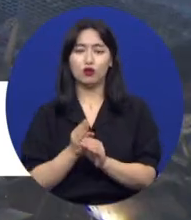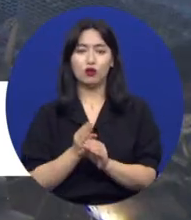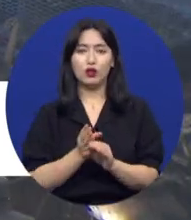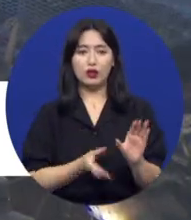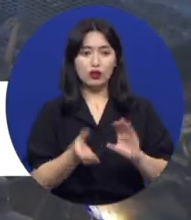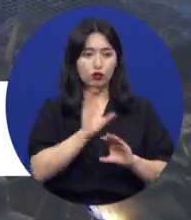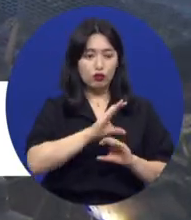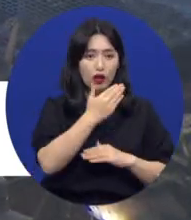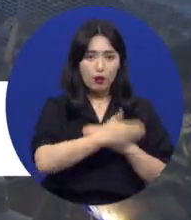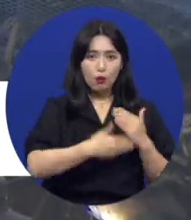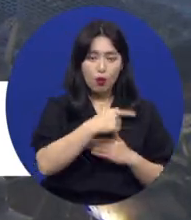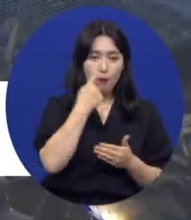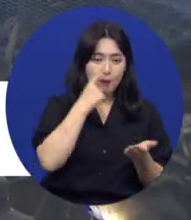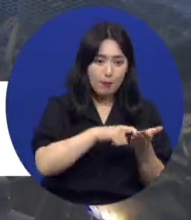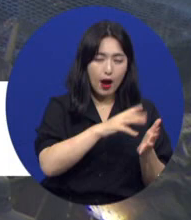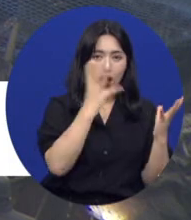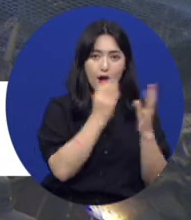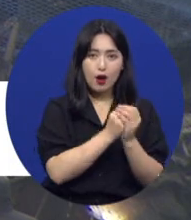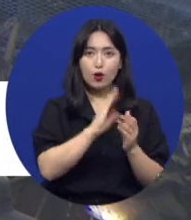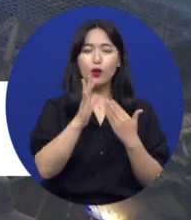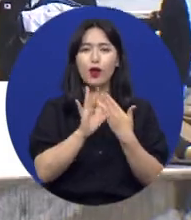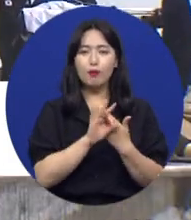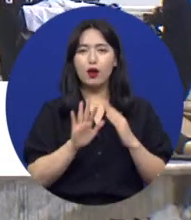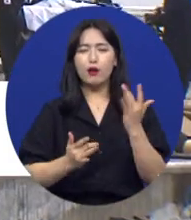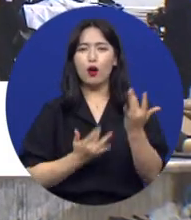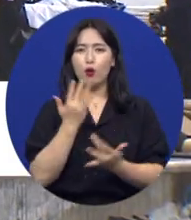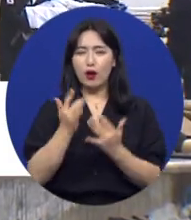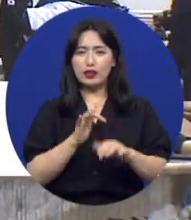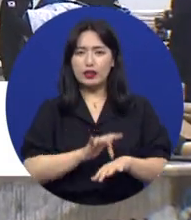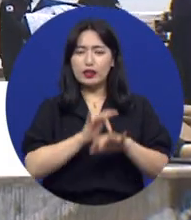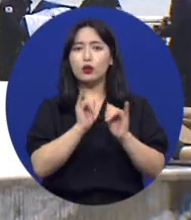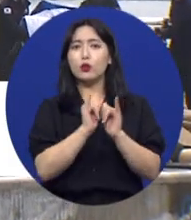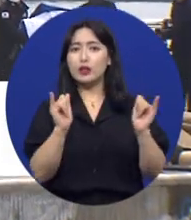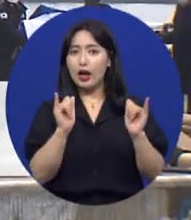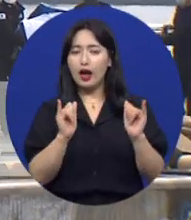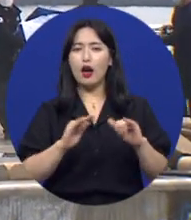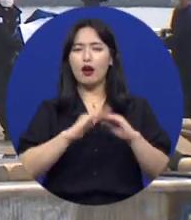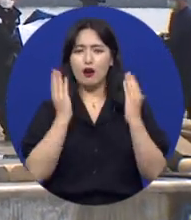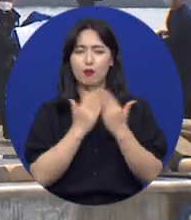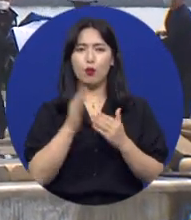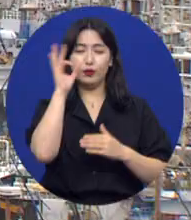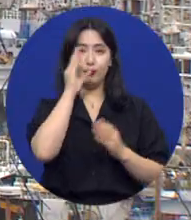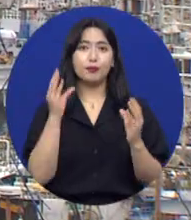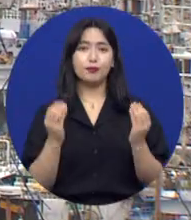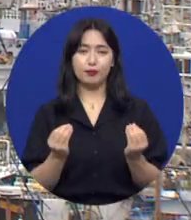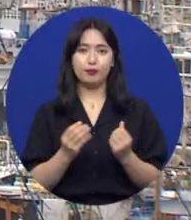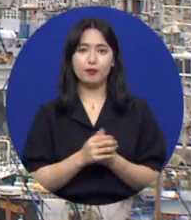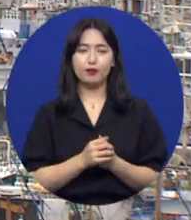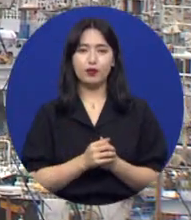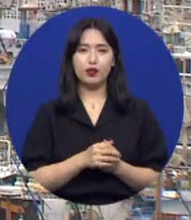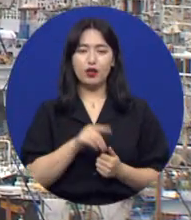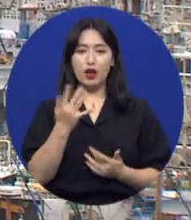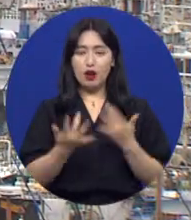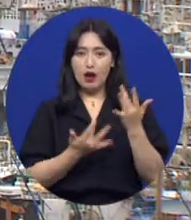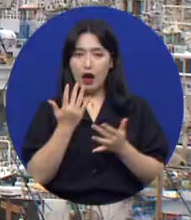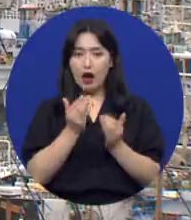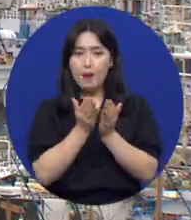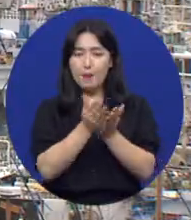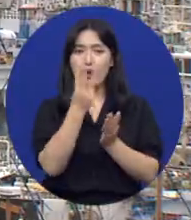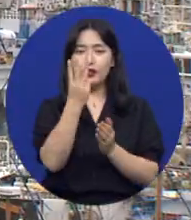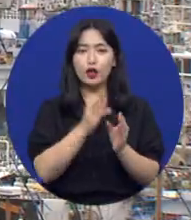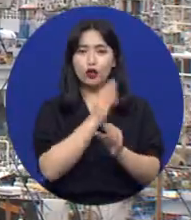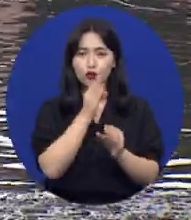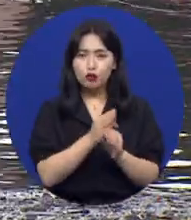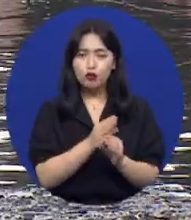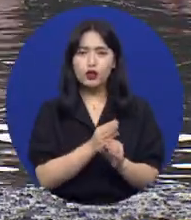시신의 신원이 모두 확인되면 이번 화재로 인한 실종자 수색 또 마무리 됩니다 이번 화재로 불탄 어선 3척